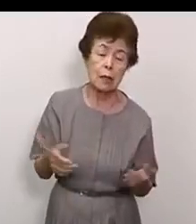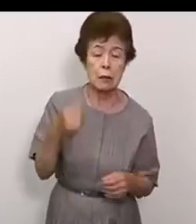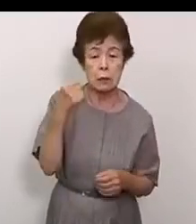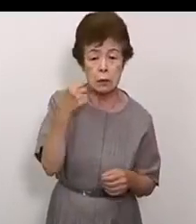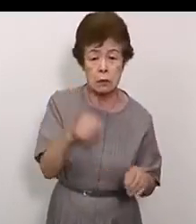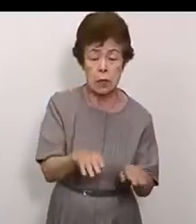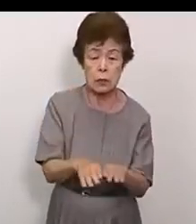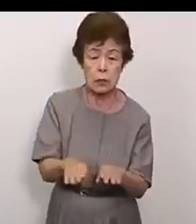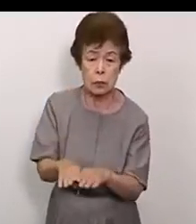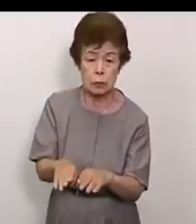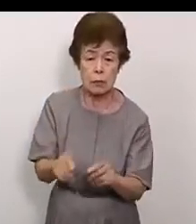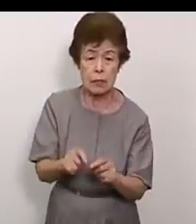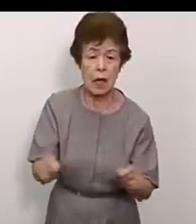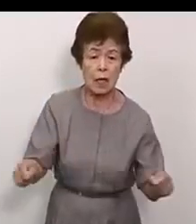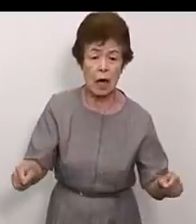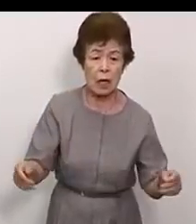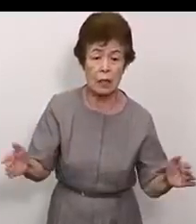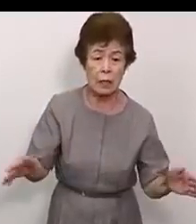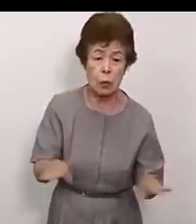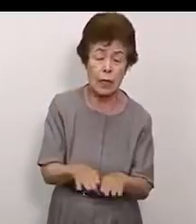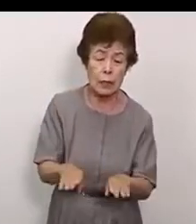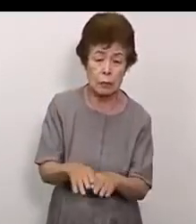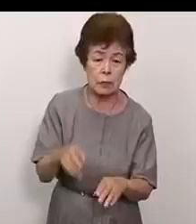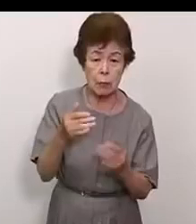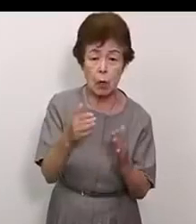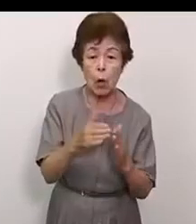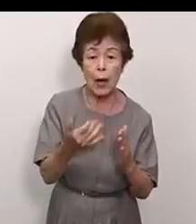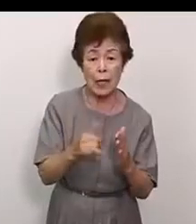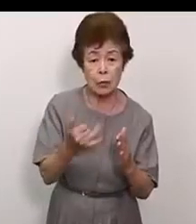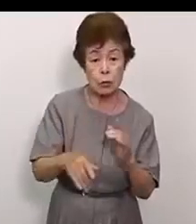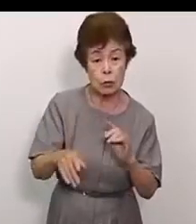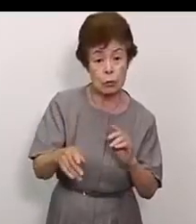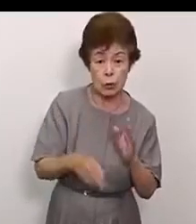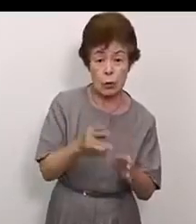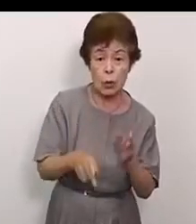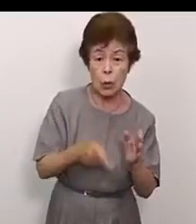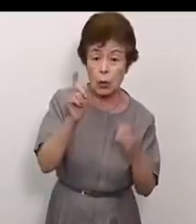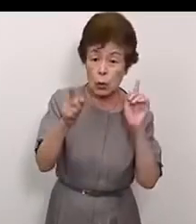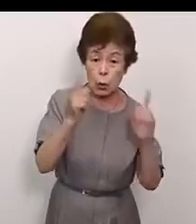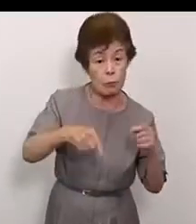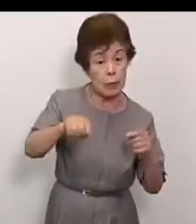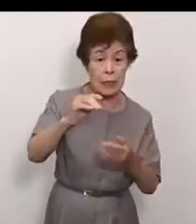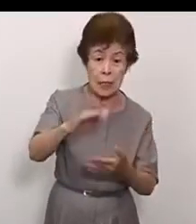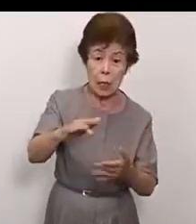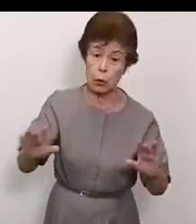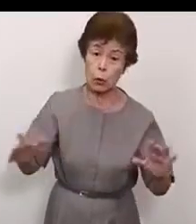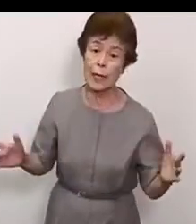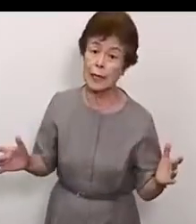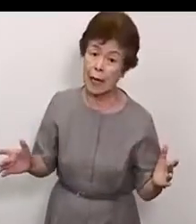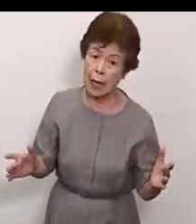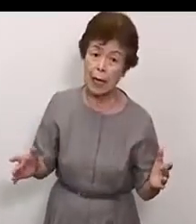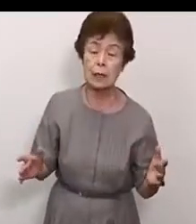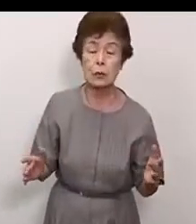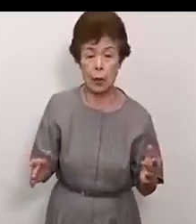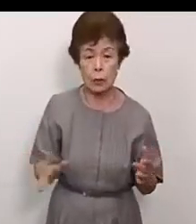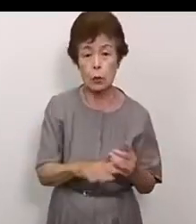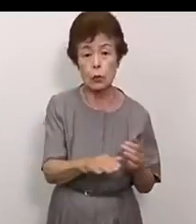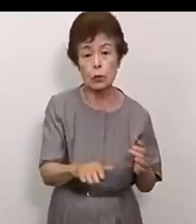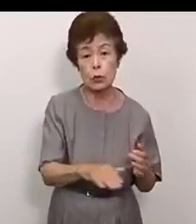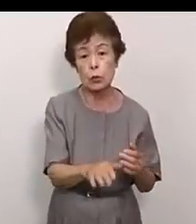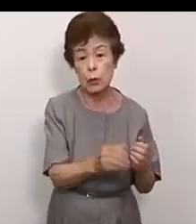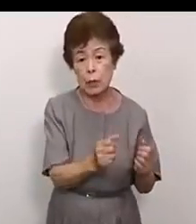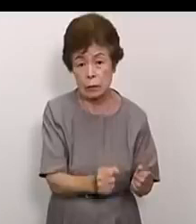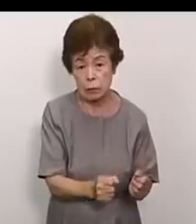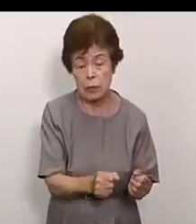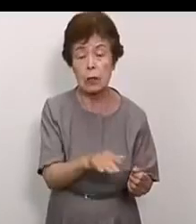期休暇でも家族旅行にも行ったことがないっていう、そういうことが起こってまして、それは結構他のみん